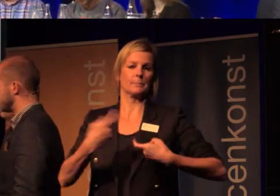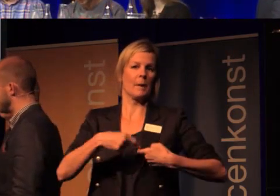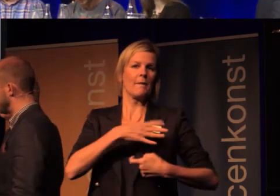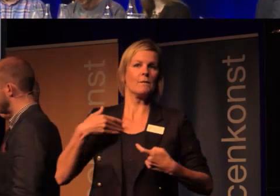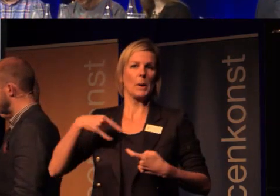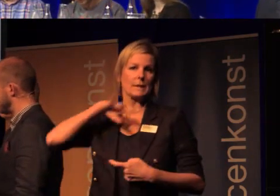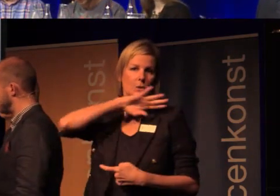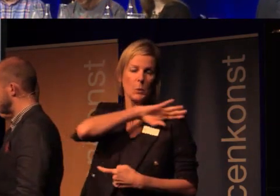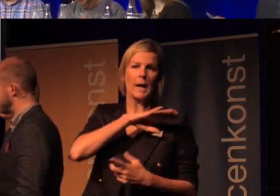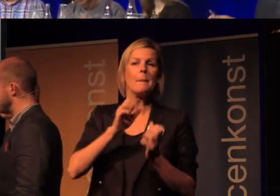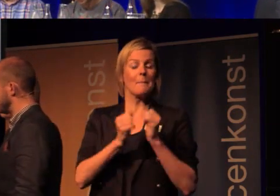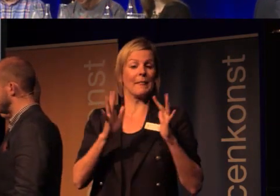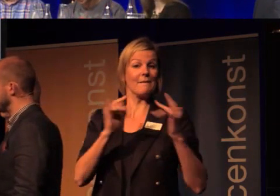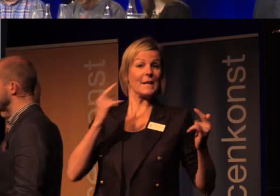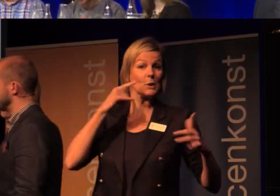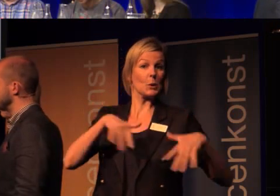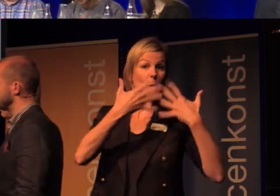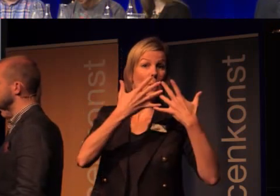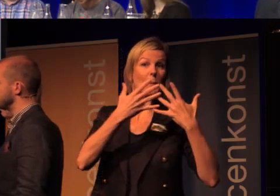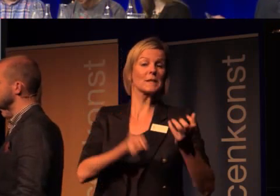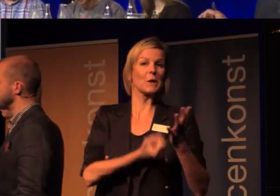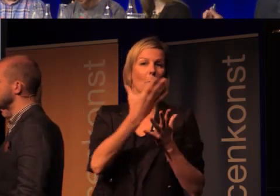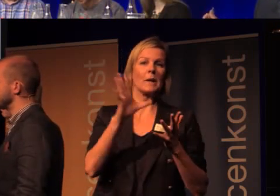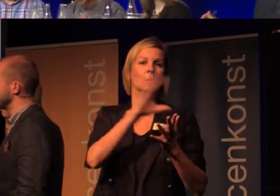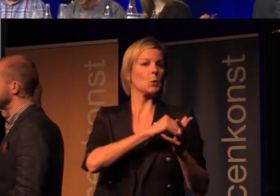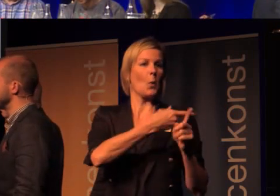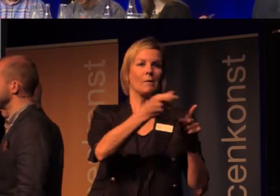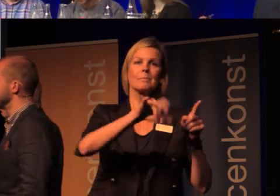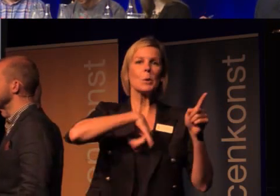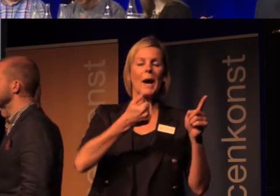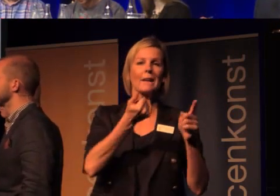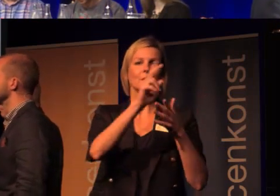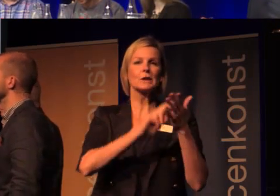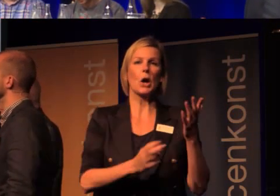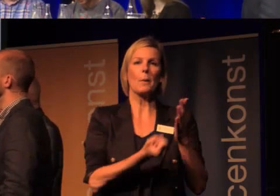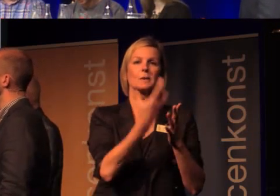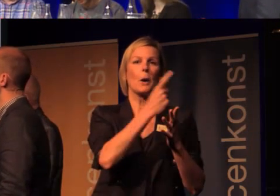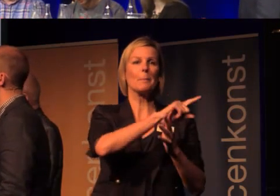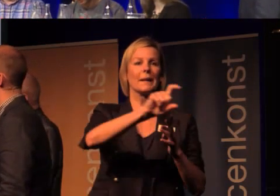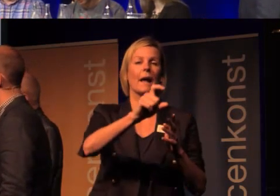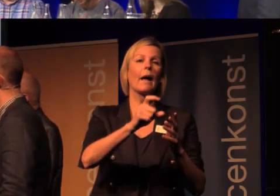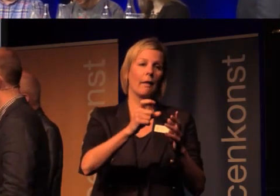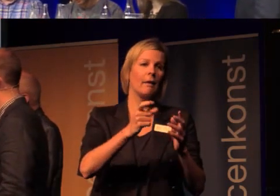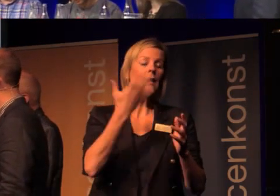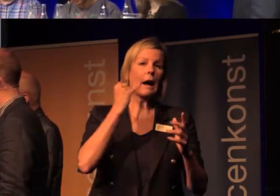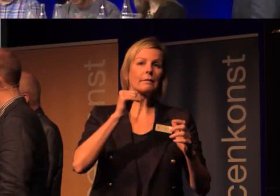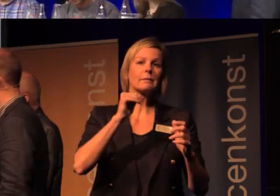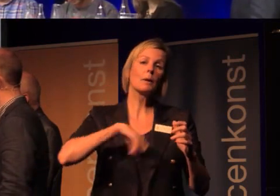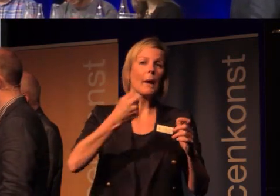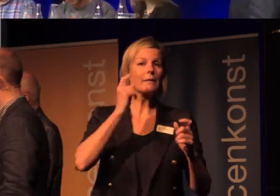fria kulturskapandet så är det ju fritt för konstnärer att skapa den kultur de själva vill. Det är inte alltid säkert att de kommer få bidrag för detta.